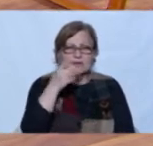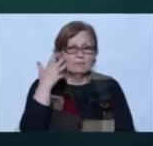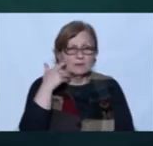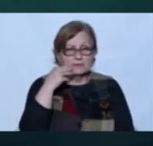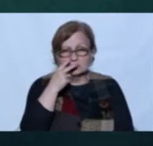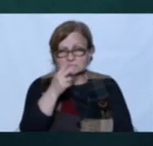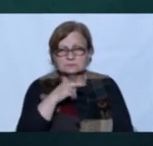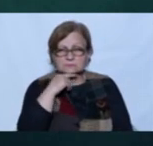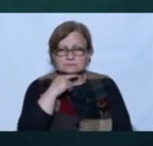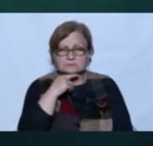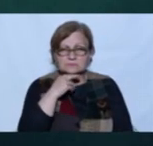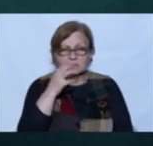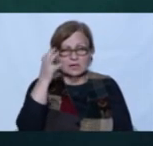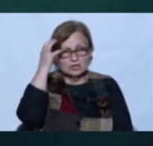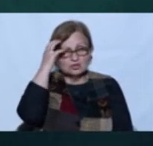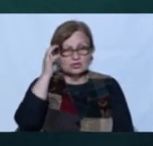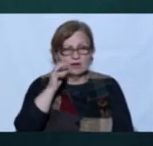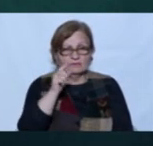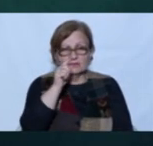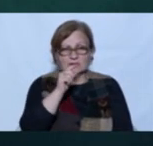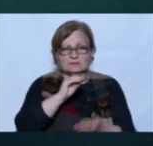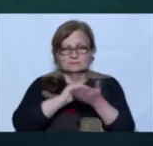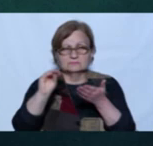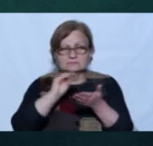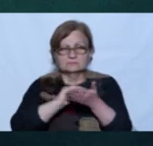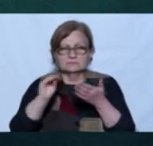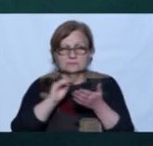მეთქი. შავი შრიფტით გამოყოფილია